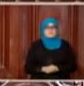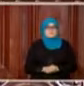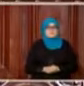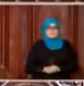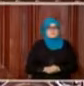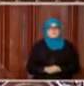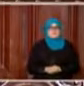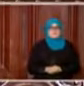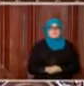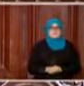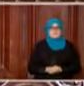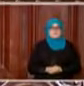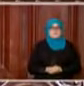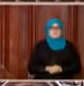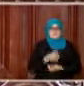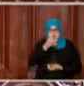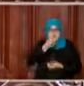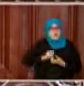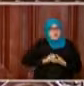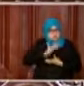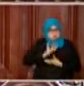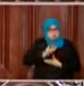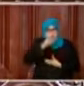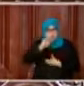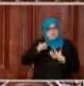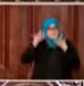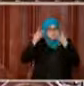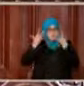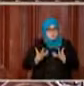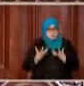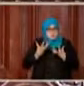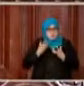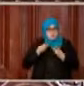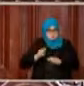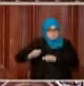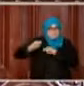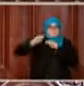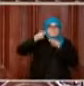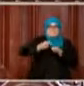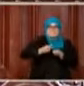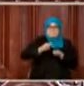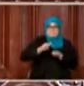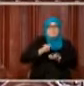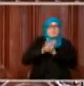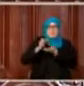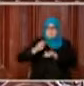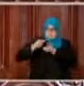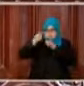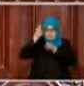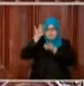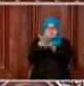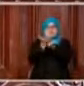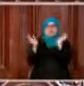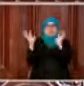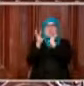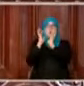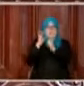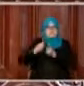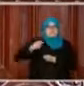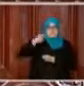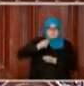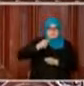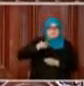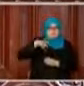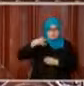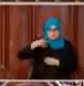عن إرادتهم للتبرع كل شهر بيوم